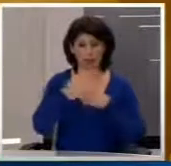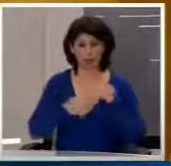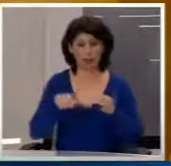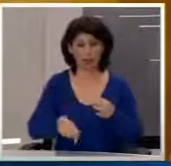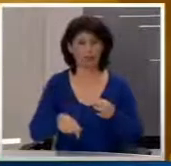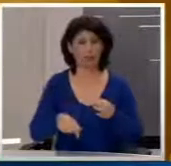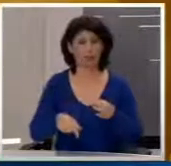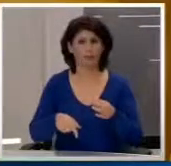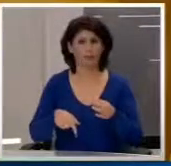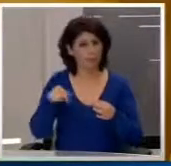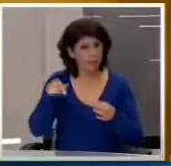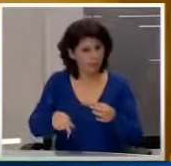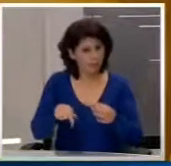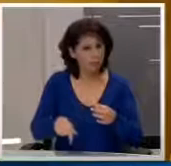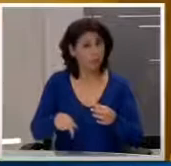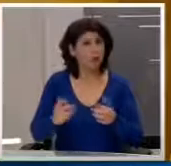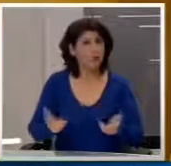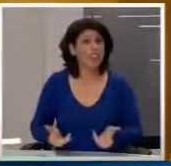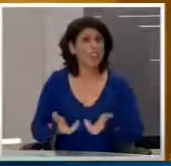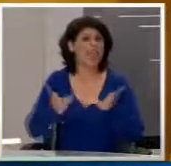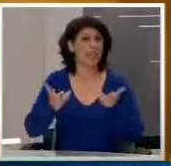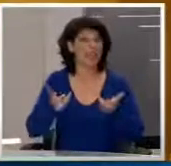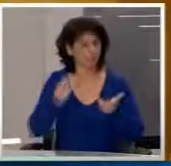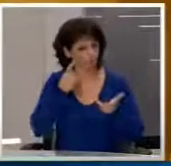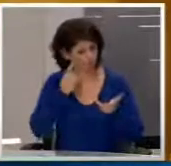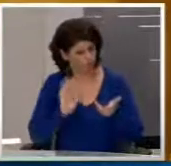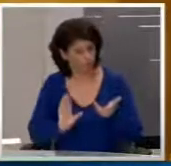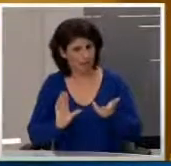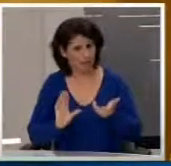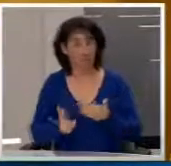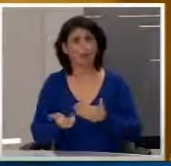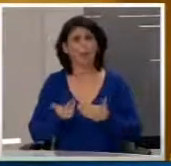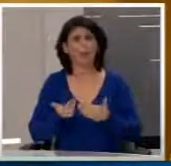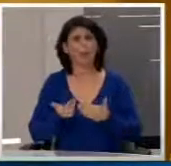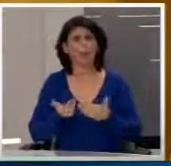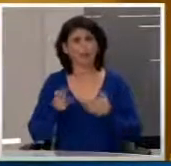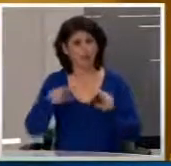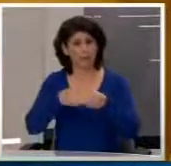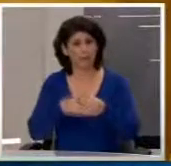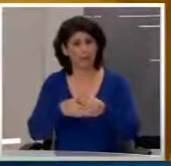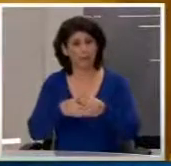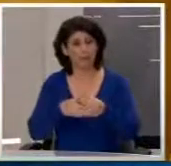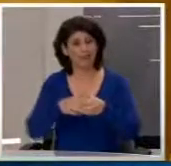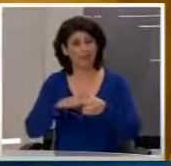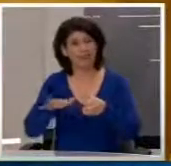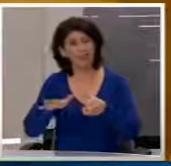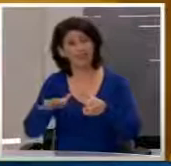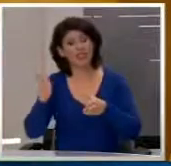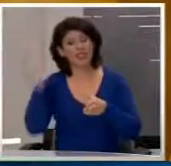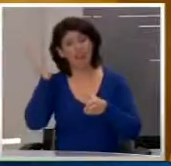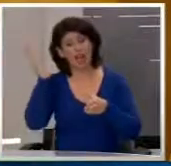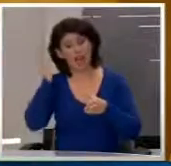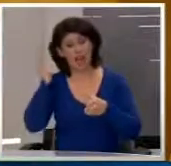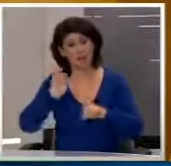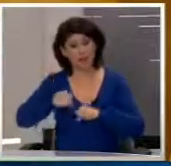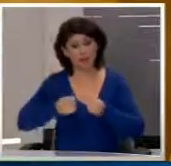πέρα, γιατί αυτό είναι που καίει από ό,τι φαίνεται, για την Προκαταρκτική Επιτροπή και για τη δήθεν, λέει,